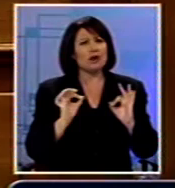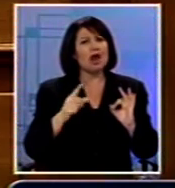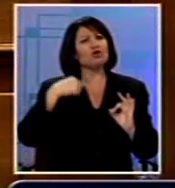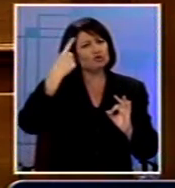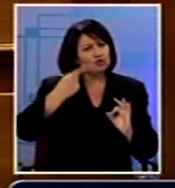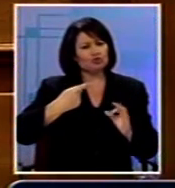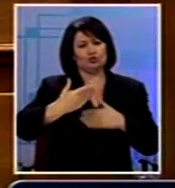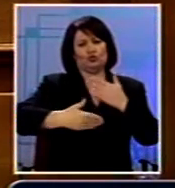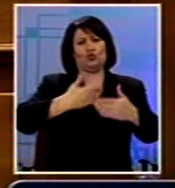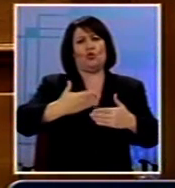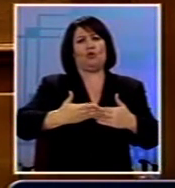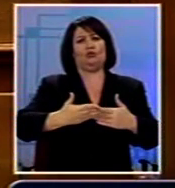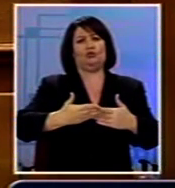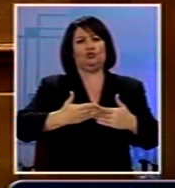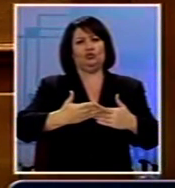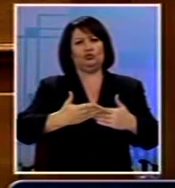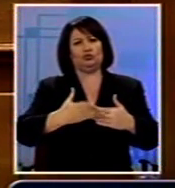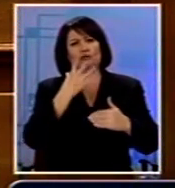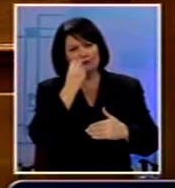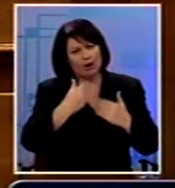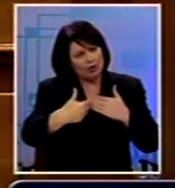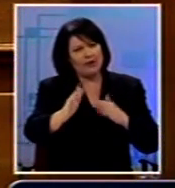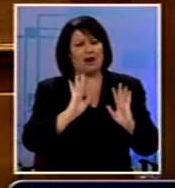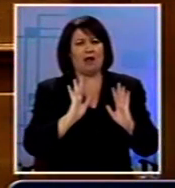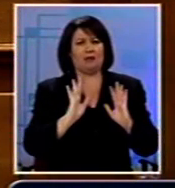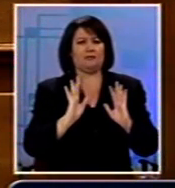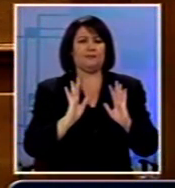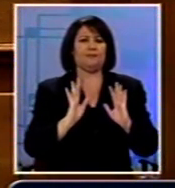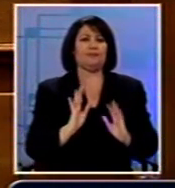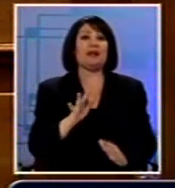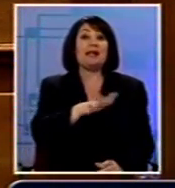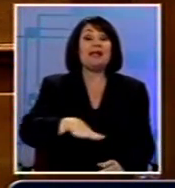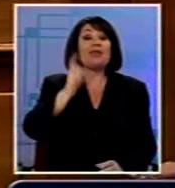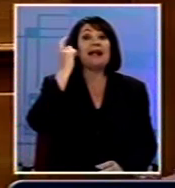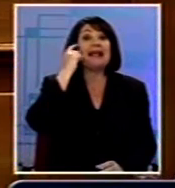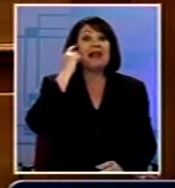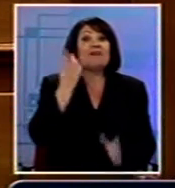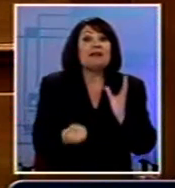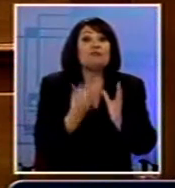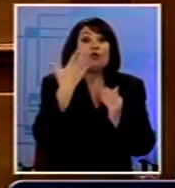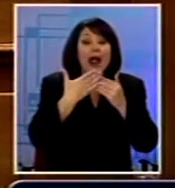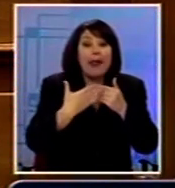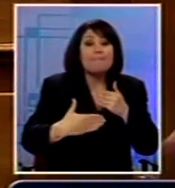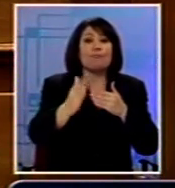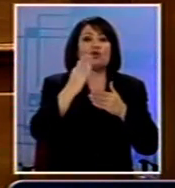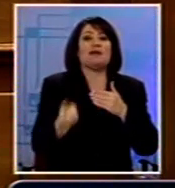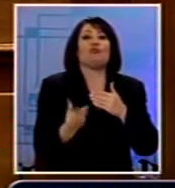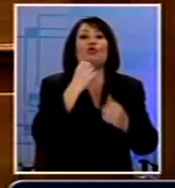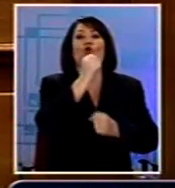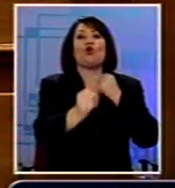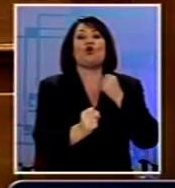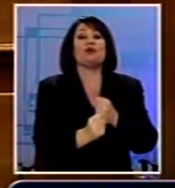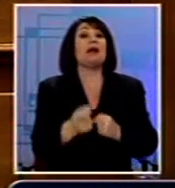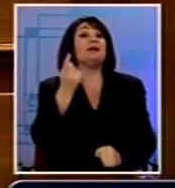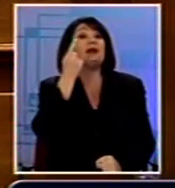χρόνο. Αλλά σε συνθήκες που η κοινωνία θα καταλαβαίνει ότι ξεκίνησε μια καινούργια εποχή. Και τότε να δούμε